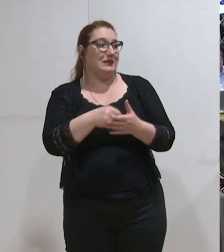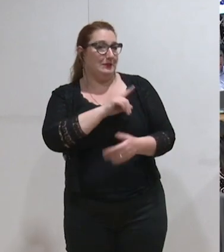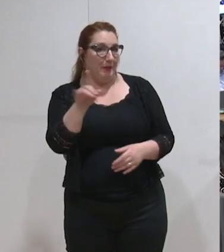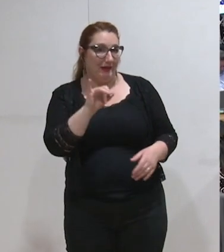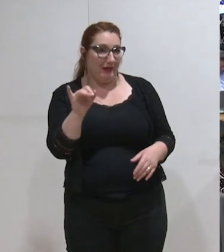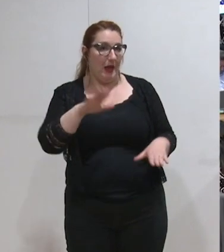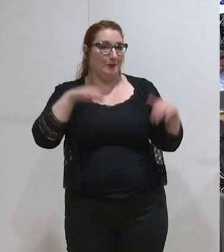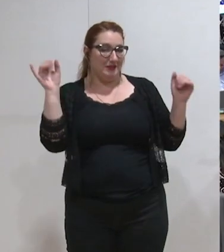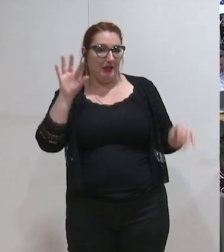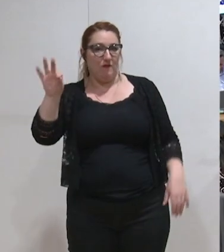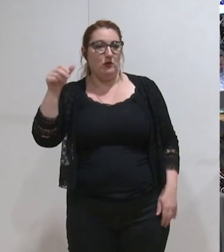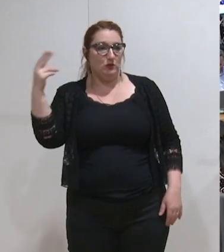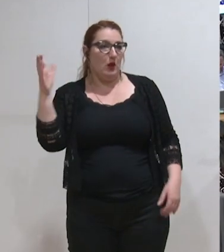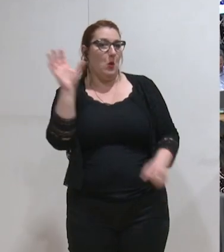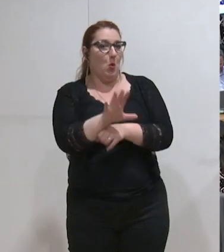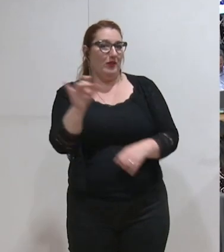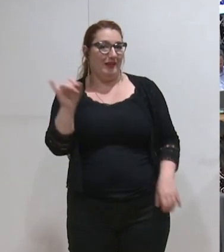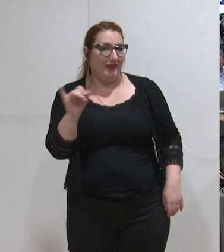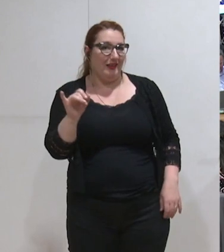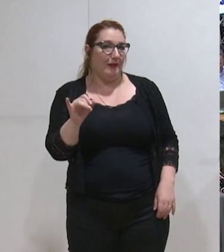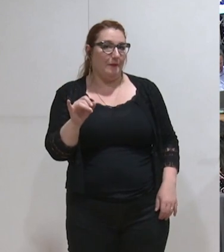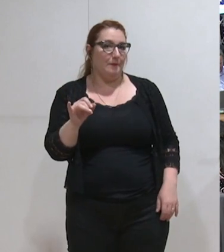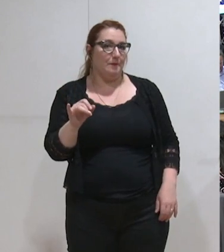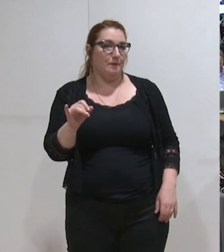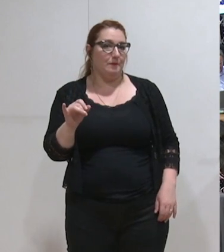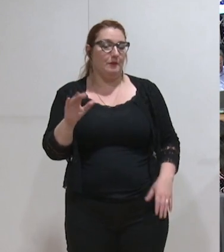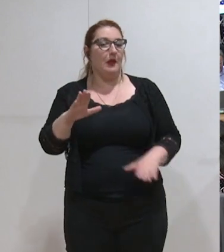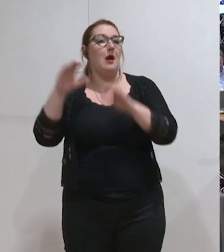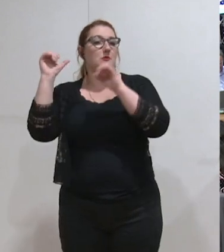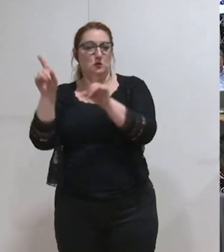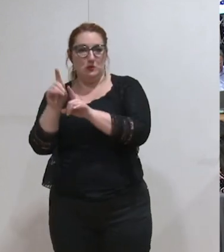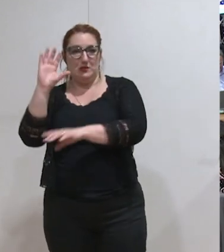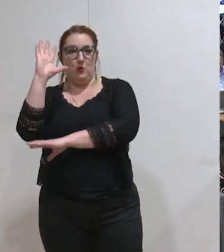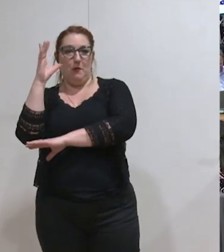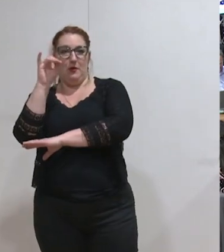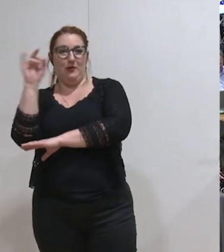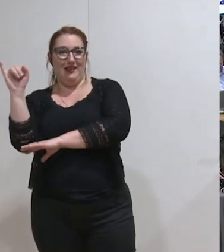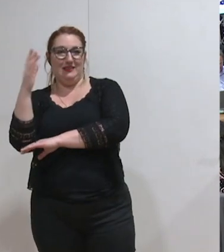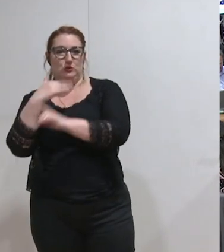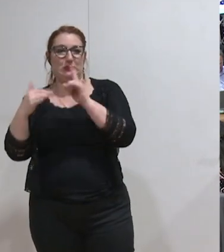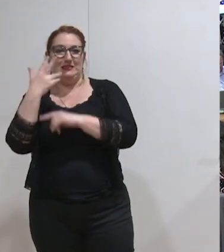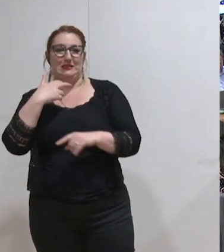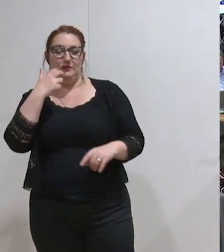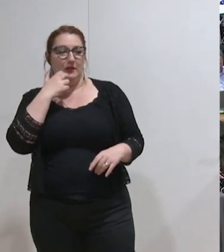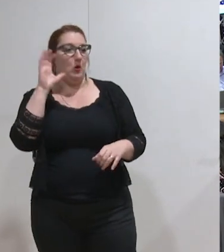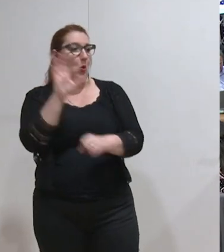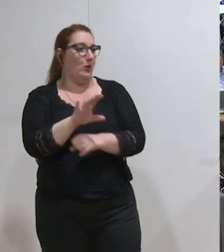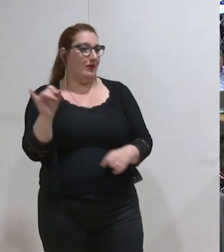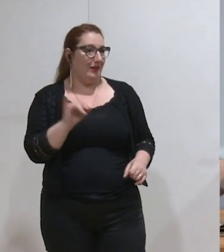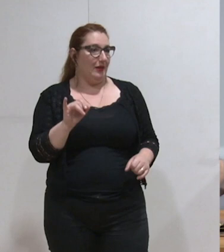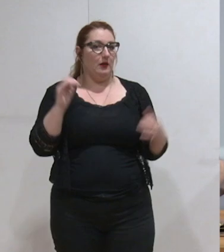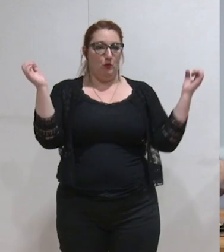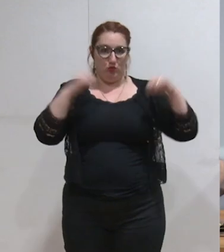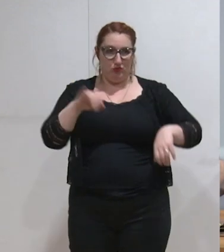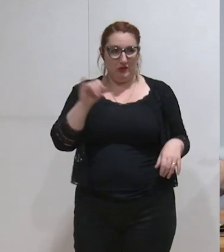s'abstient Front National qui est contre abstention également du groupe UMP udi société civile qui est contre qui